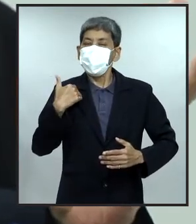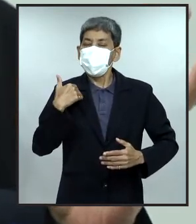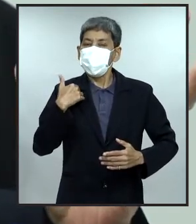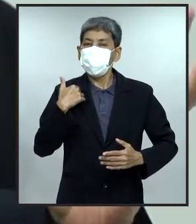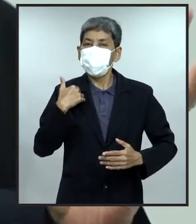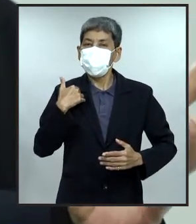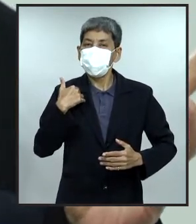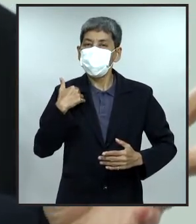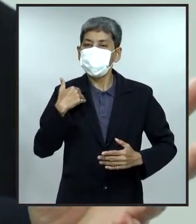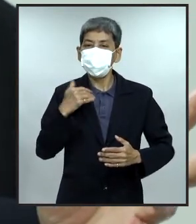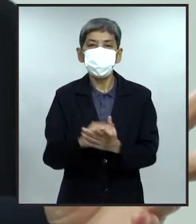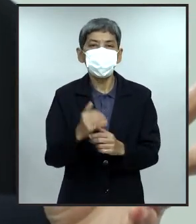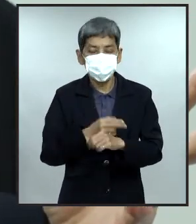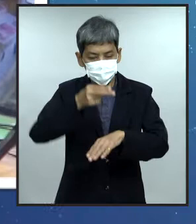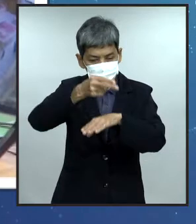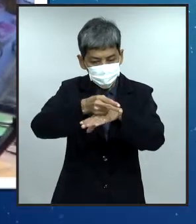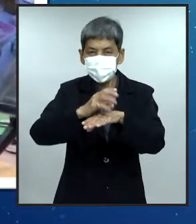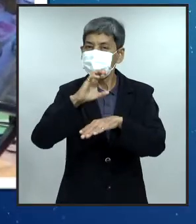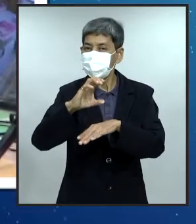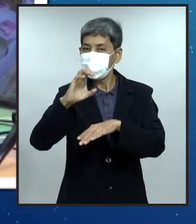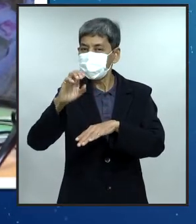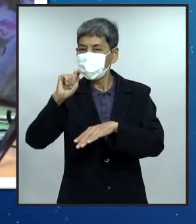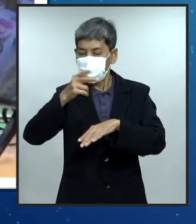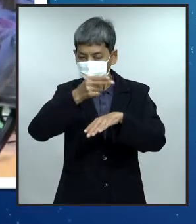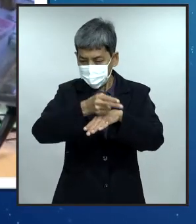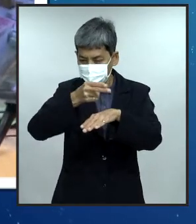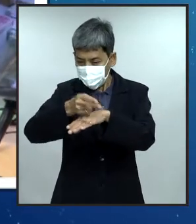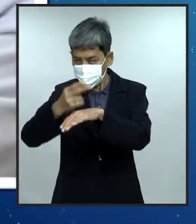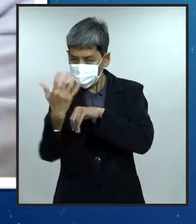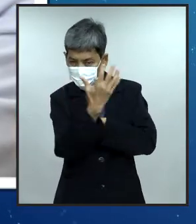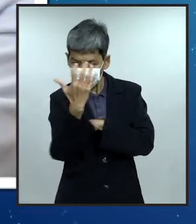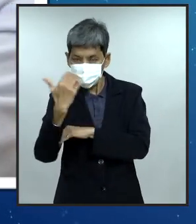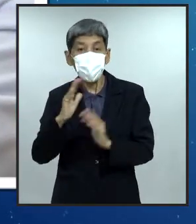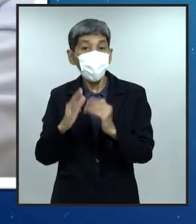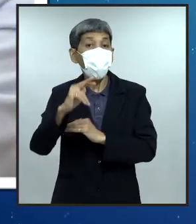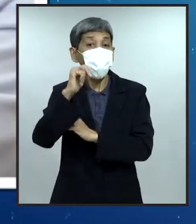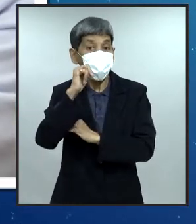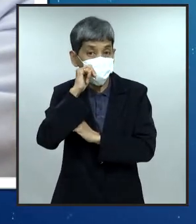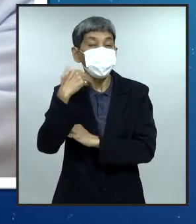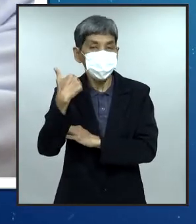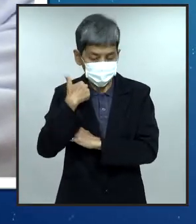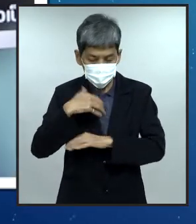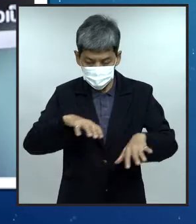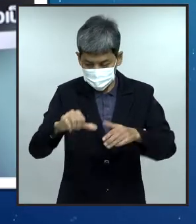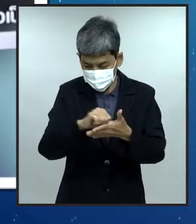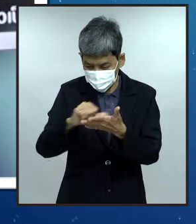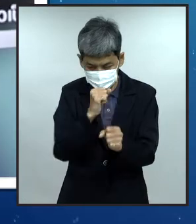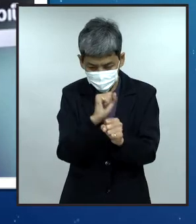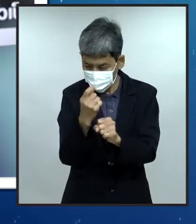ติดไอ้ CCTV ด้วยนะครับแล้วก็ห้องน้ำเองเนี่ยก็จะต้องมีการปรับปรุงเพราะฉะ